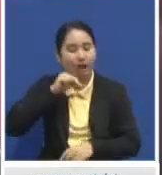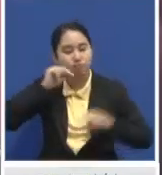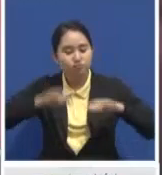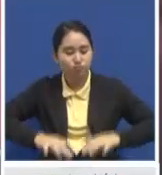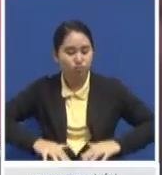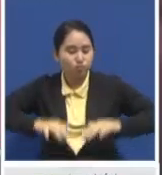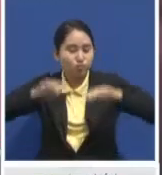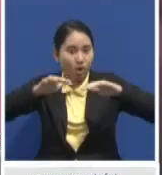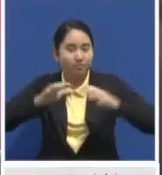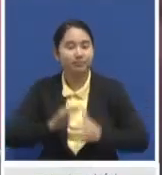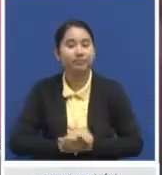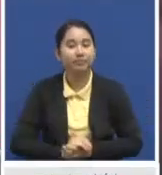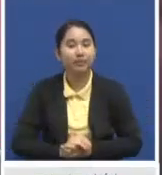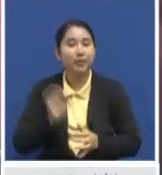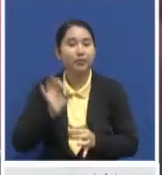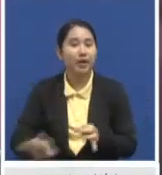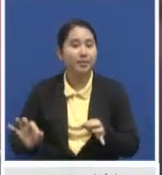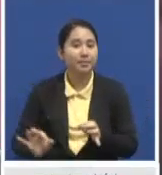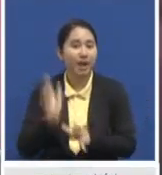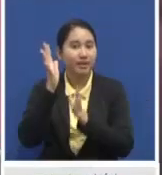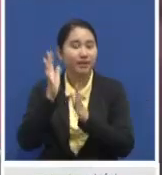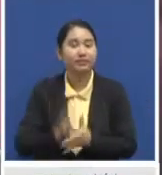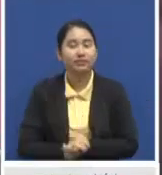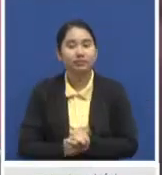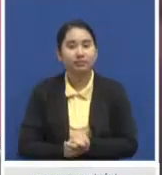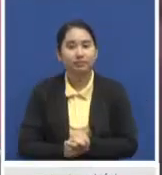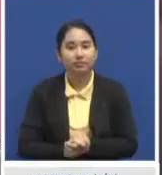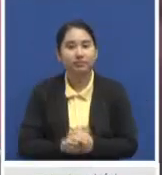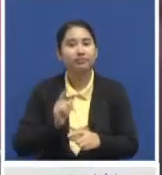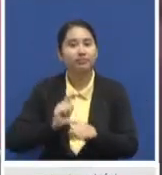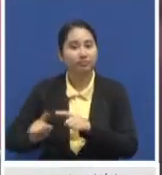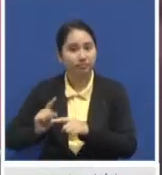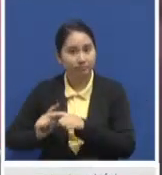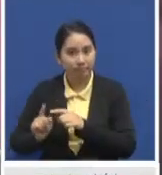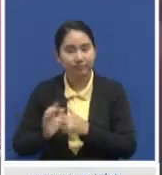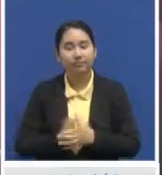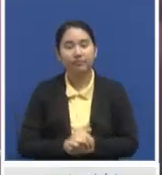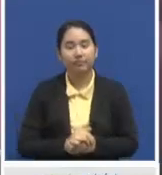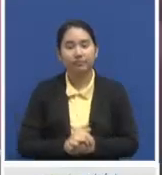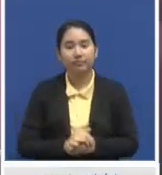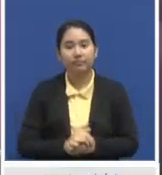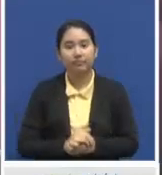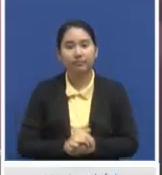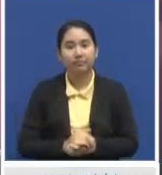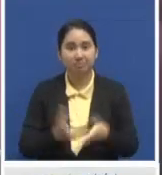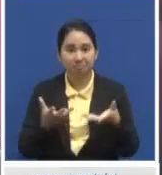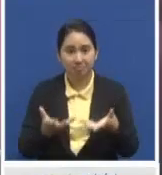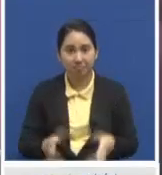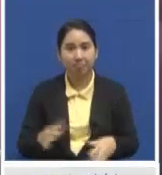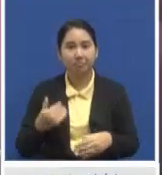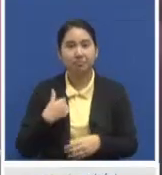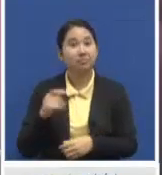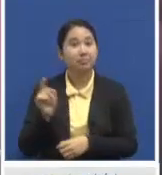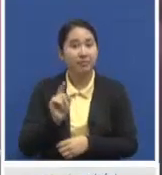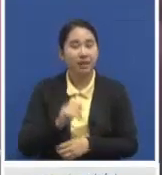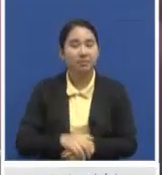ยภัยของอัคคีภัยแล้วมีภัยที่ยังไม่เกิดขึ้น